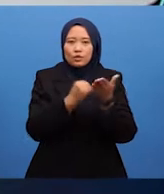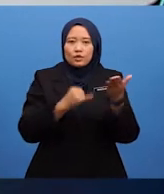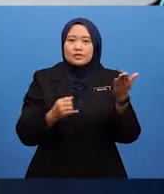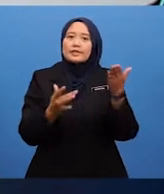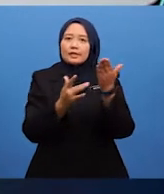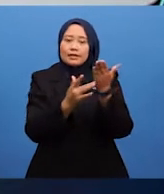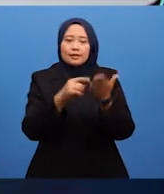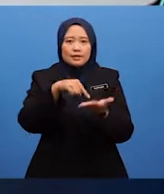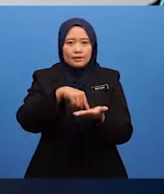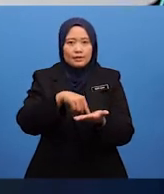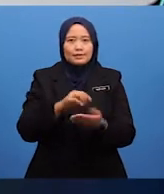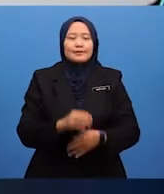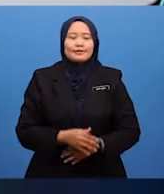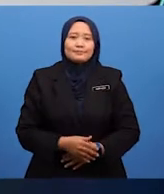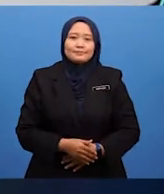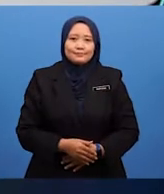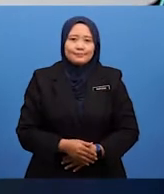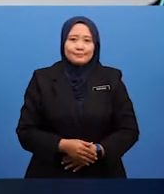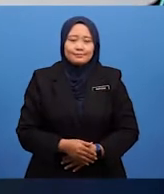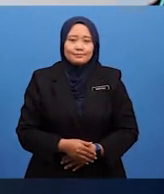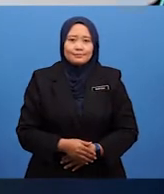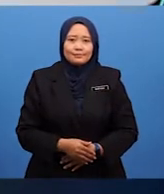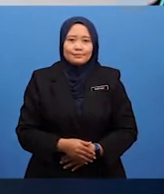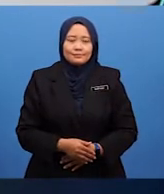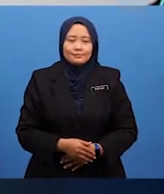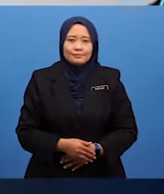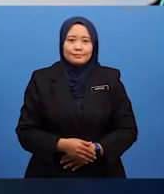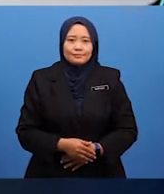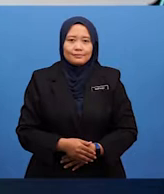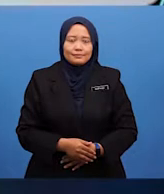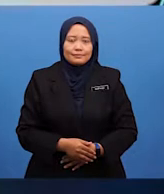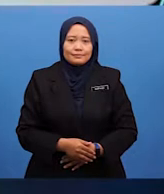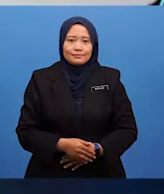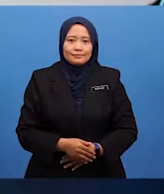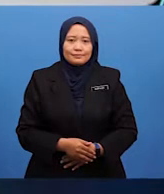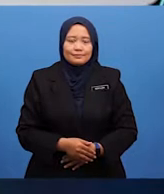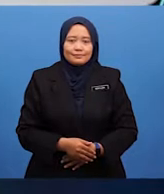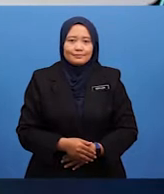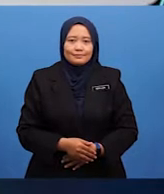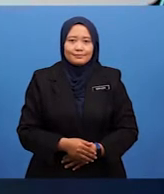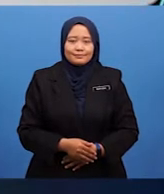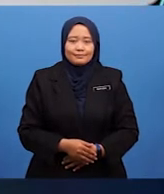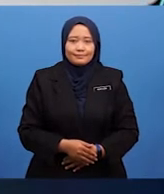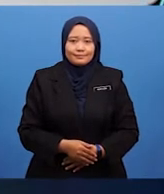Saudara seandainya semboja ama Selamat mencoba Regita ciu Yuk